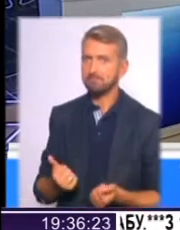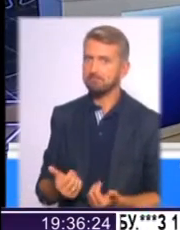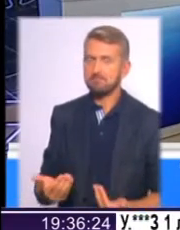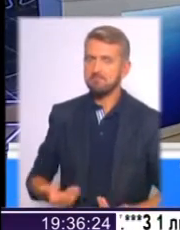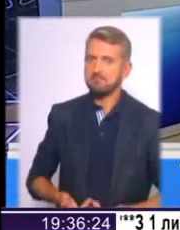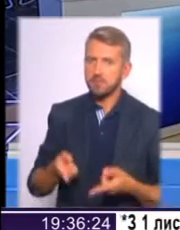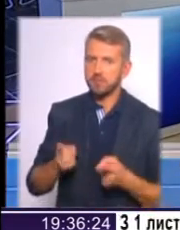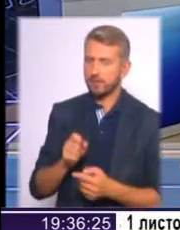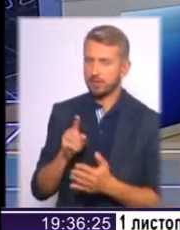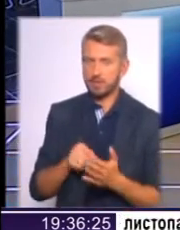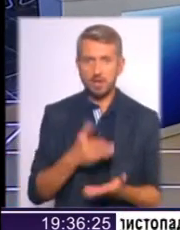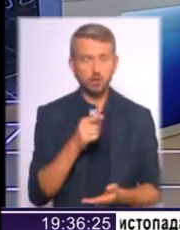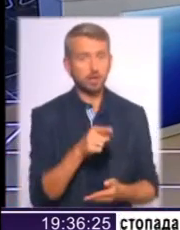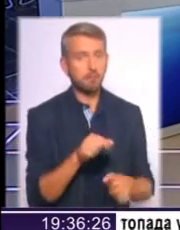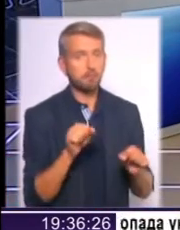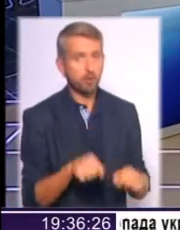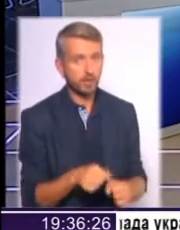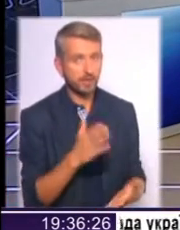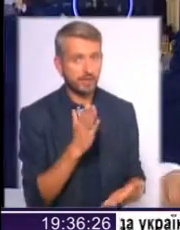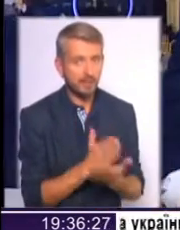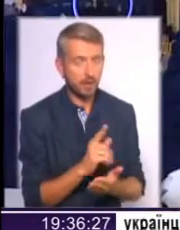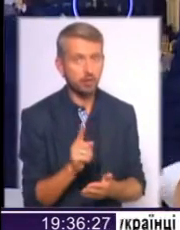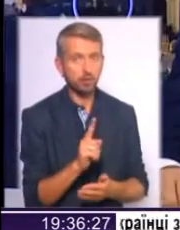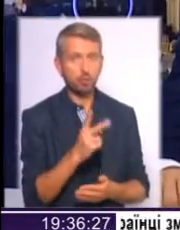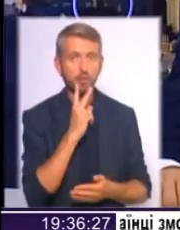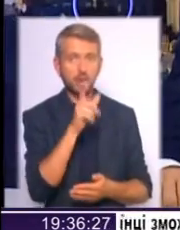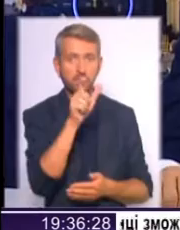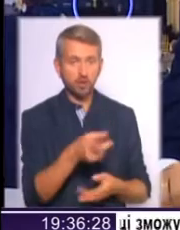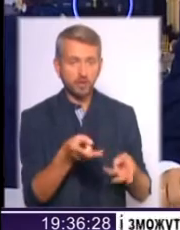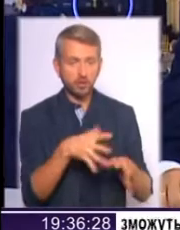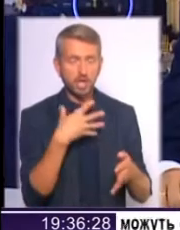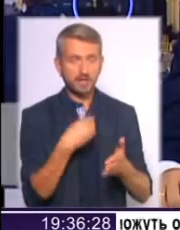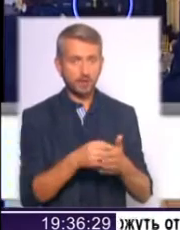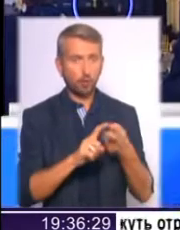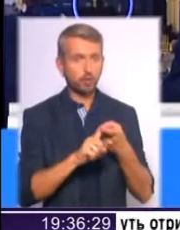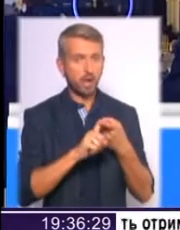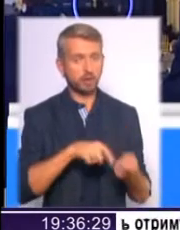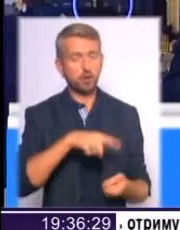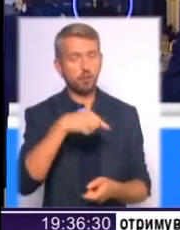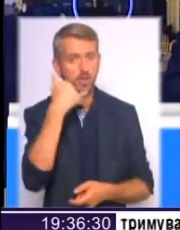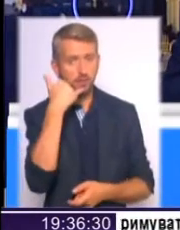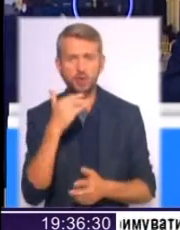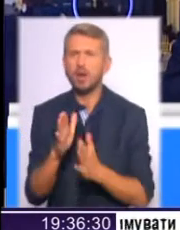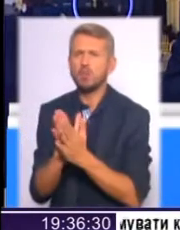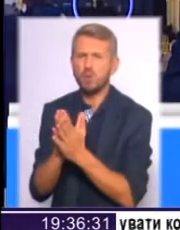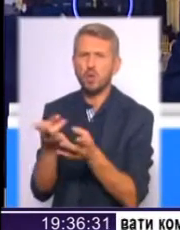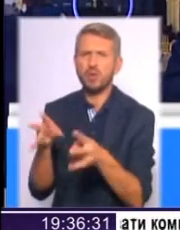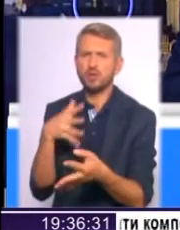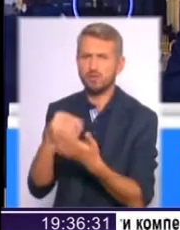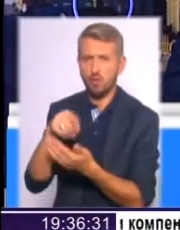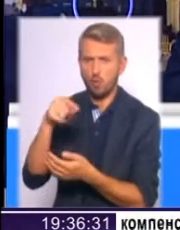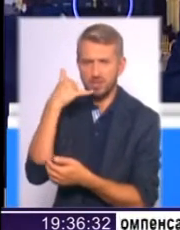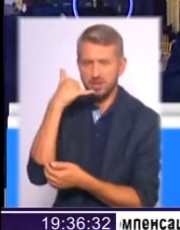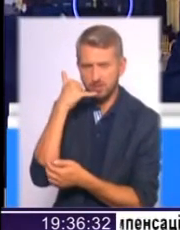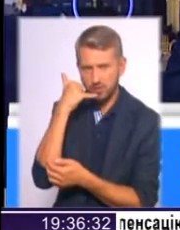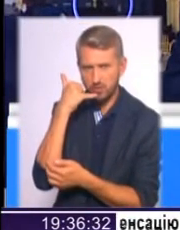Петре, прошу, будь ласка. Якщо там можливість є, щоб глядачка залишила свій контактний телефон. Будь ласка, залиште колегам свій телефон, і це буде